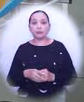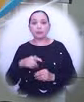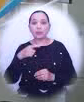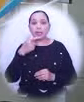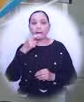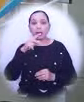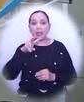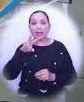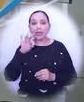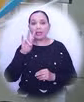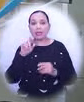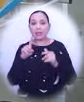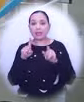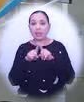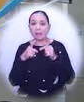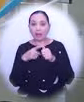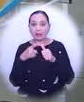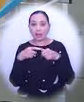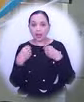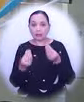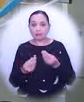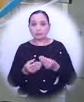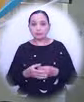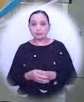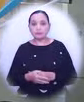glina deb ham ataladi.